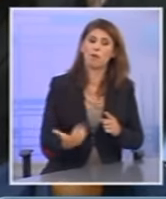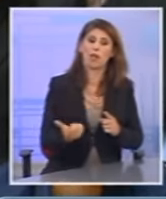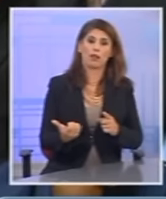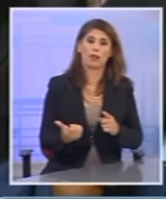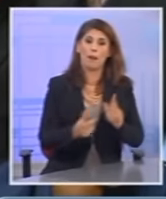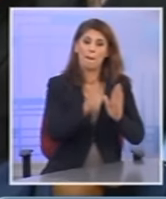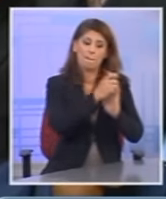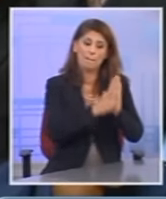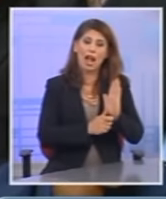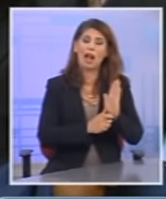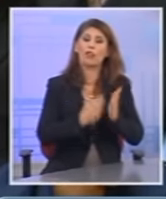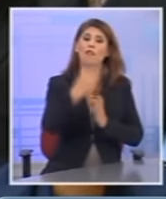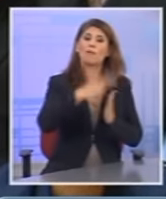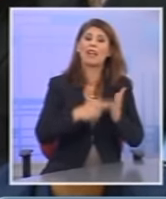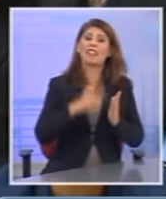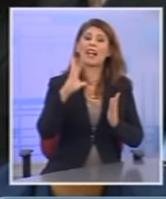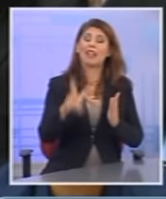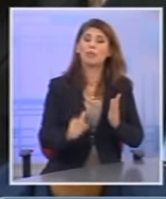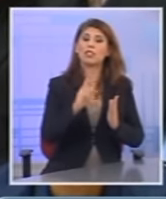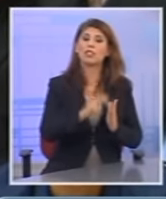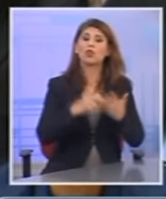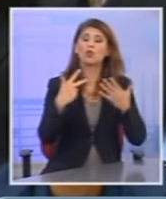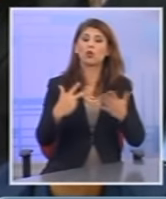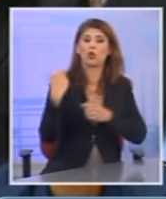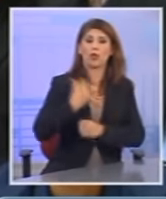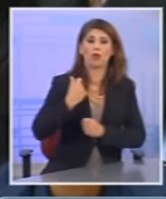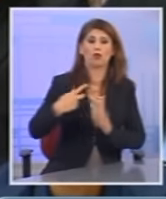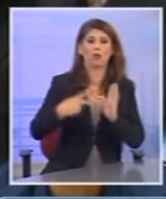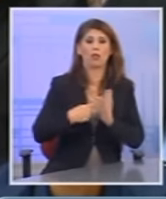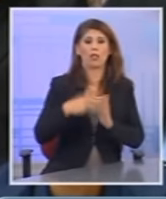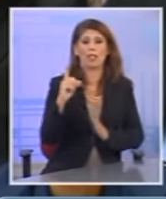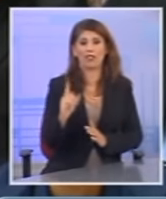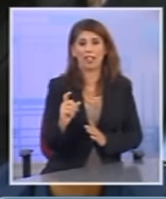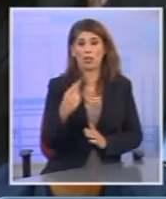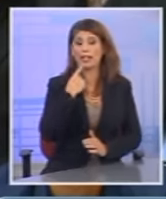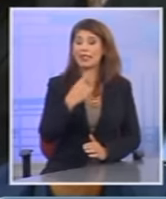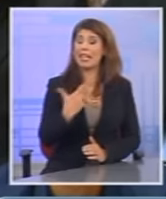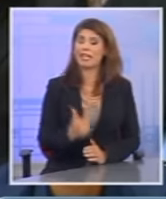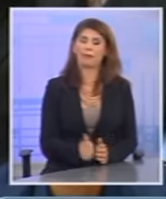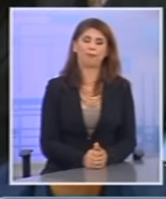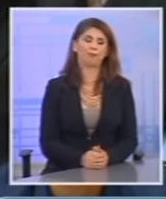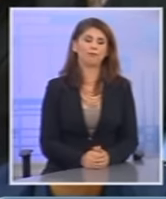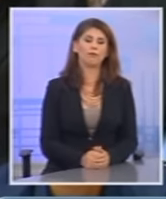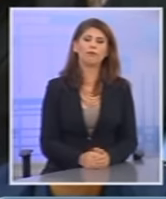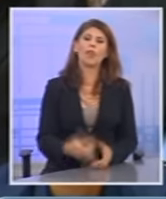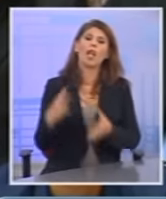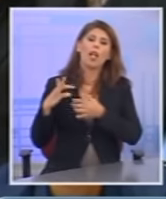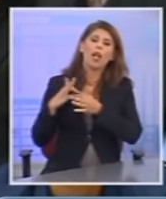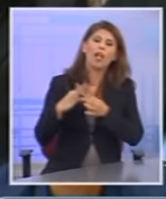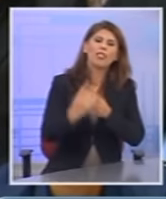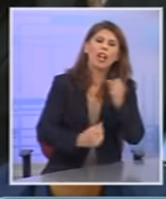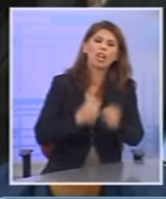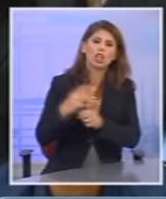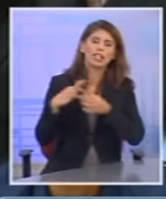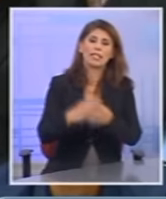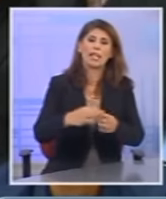άρθρο του στην Καθημερινή στις 28 Ιανουαρίου του 2010 και τόνιζε: «Η διαχρονική συνέχεια του ελληνικού